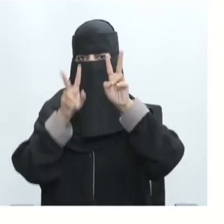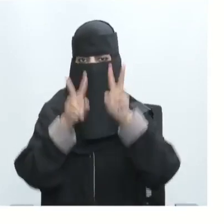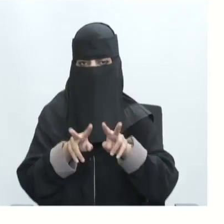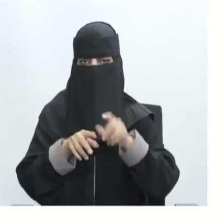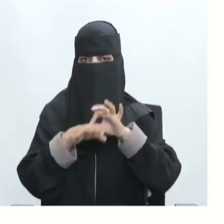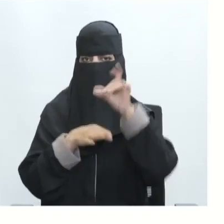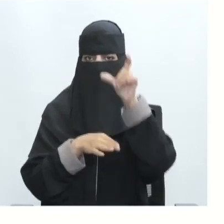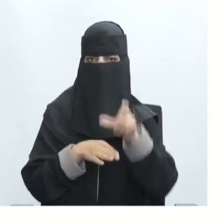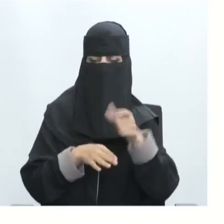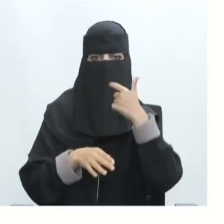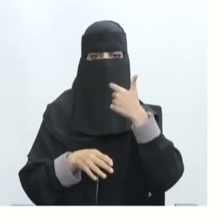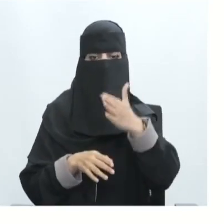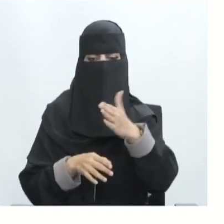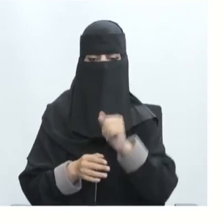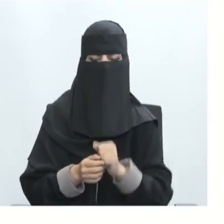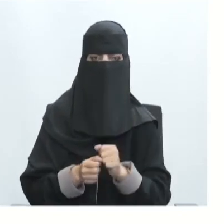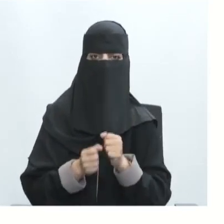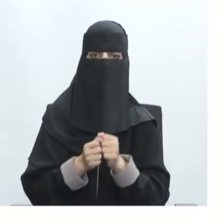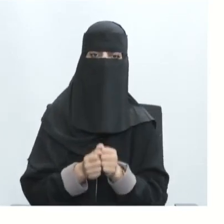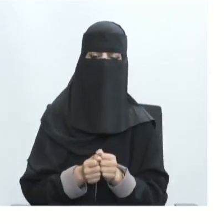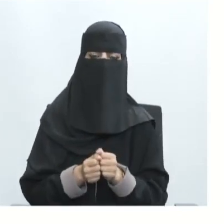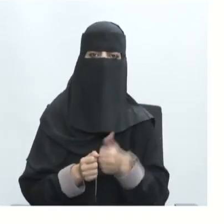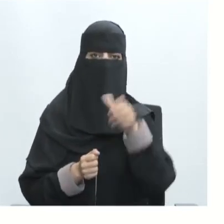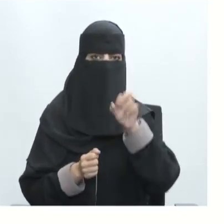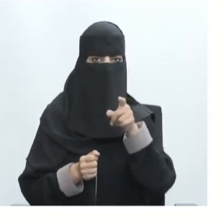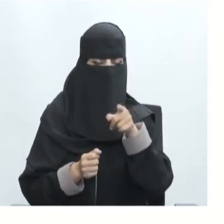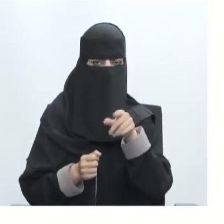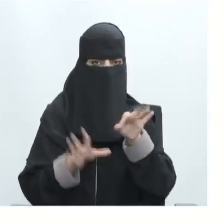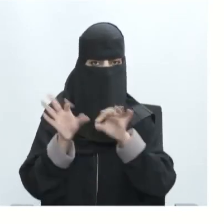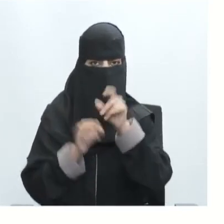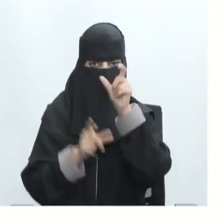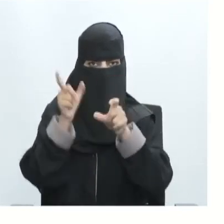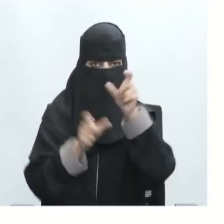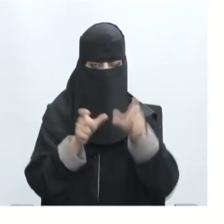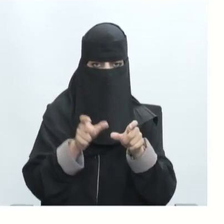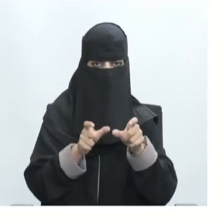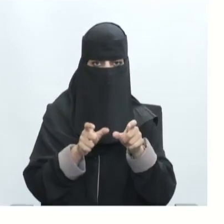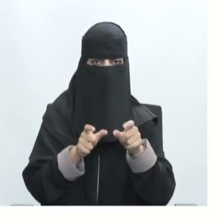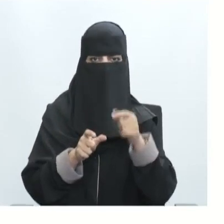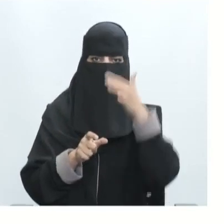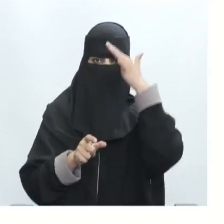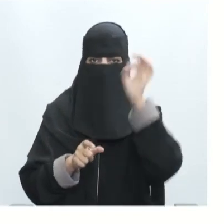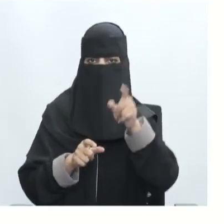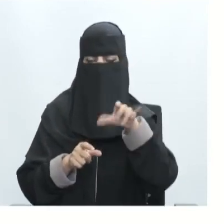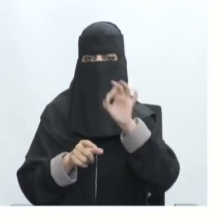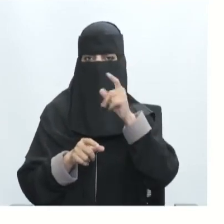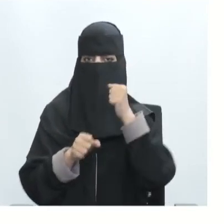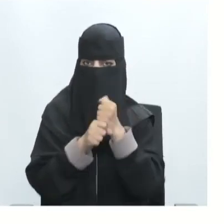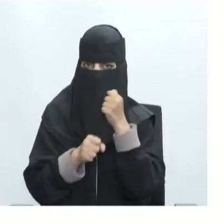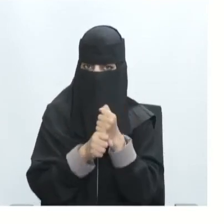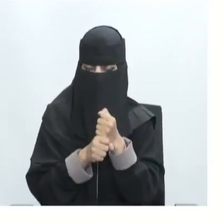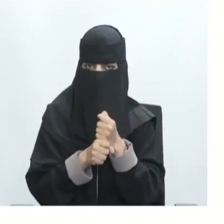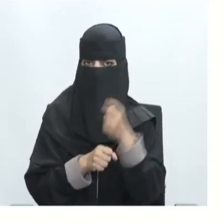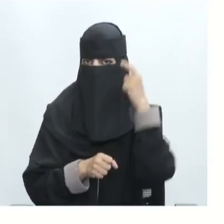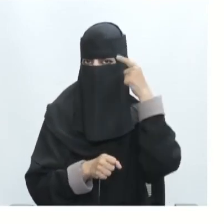الانسان مطلقا او الى احد الناس المحظوظين بل هو اداه